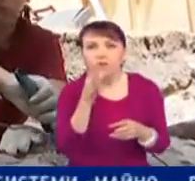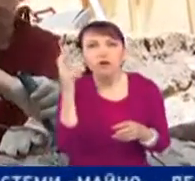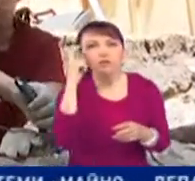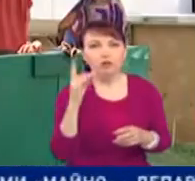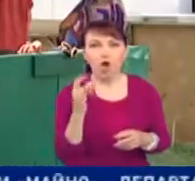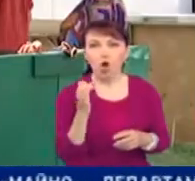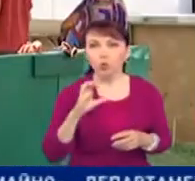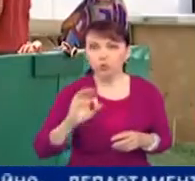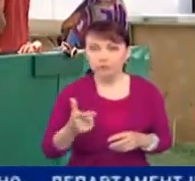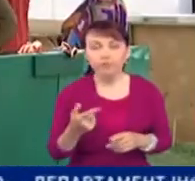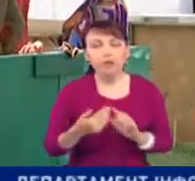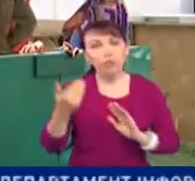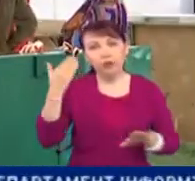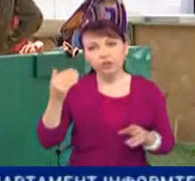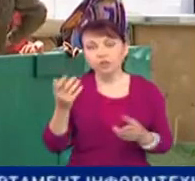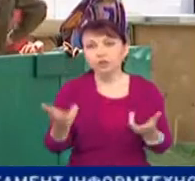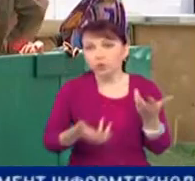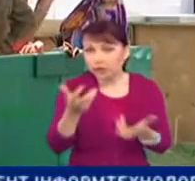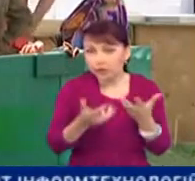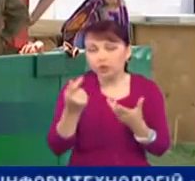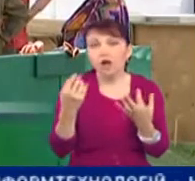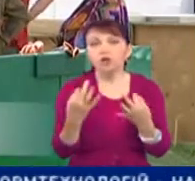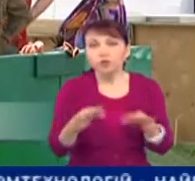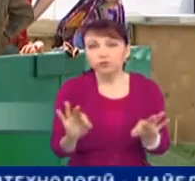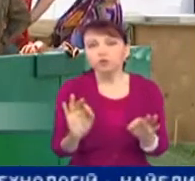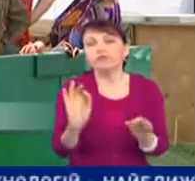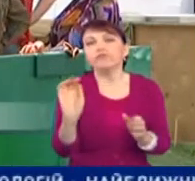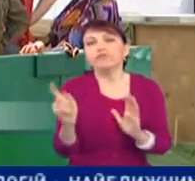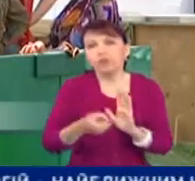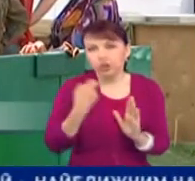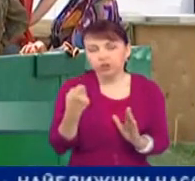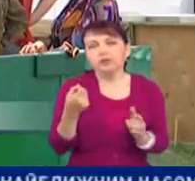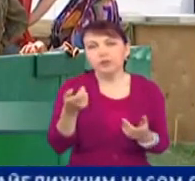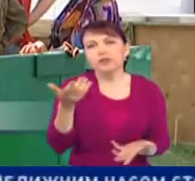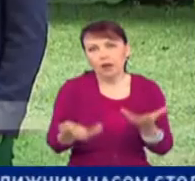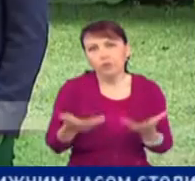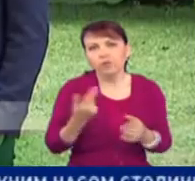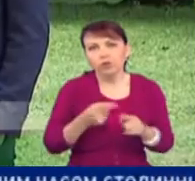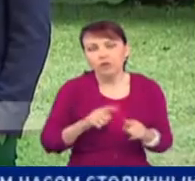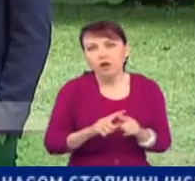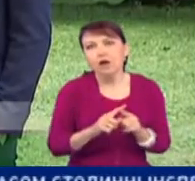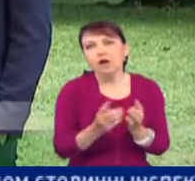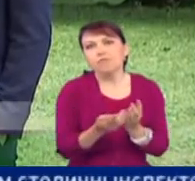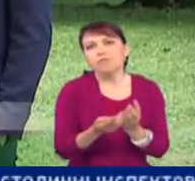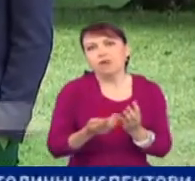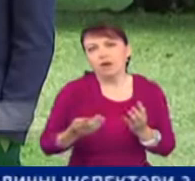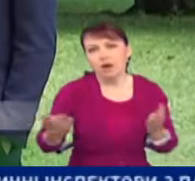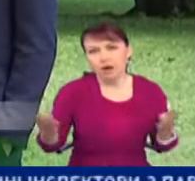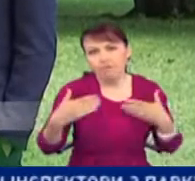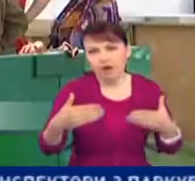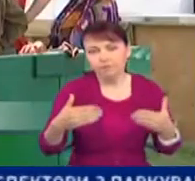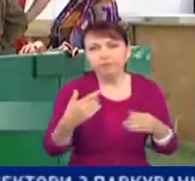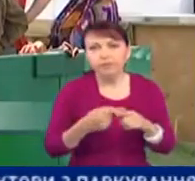Русі. Попередні дослідження дозволили визначити, що, напевно, це є брама монастирського